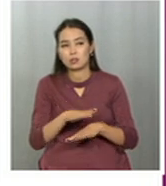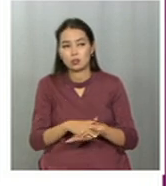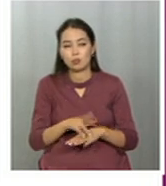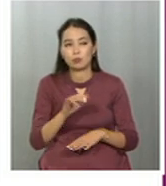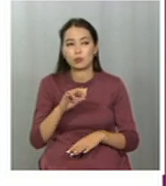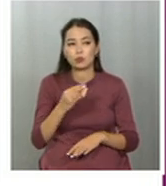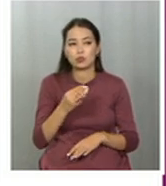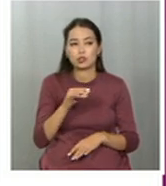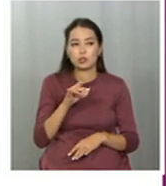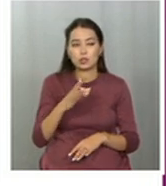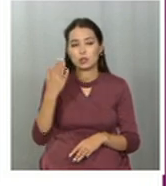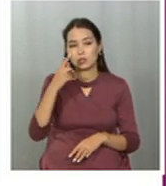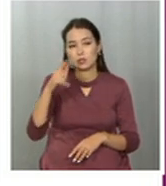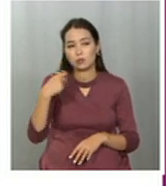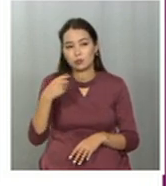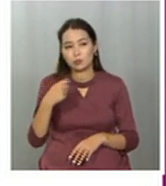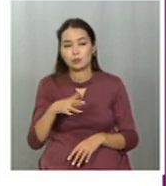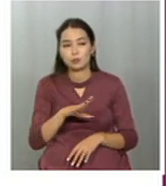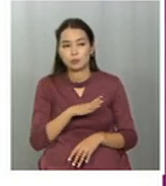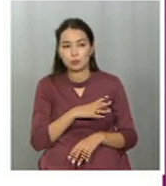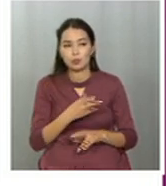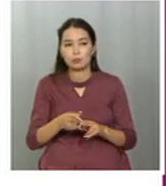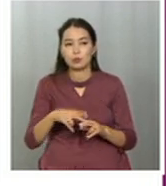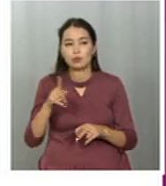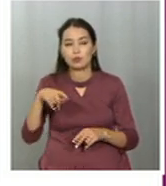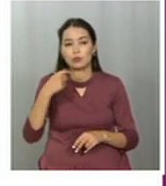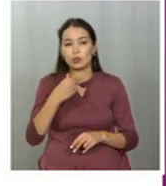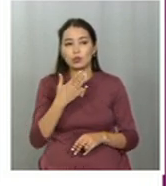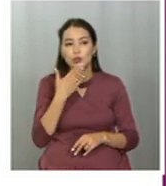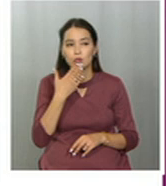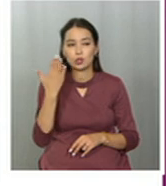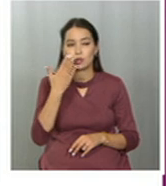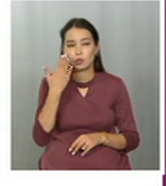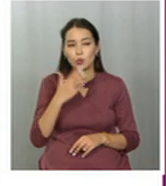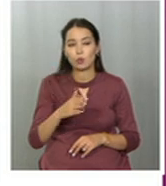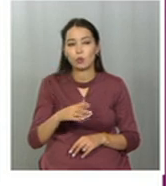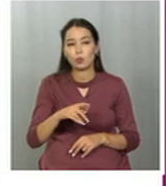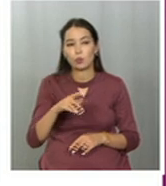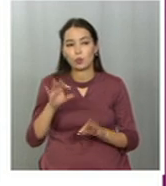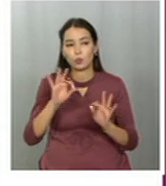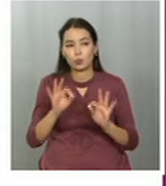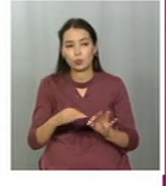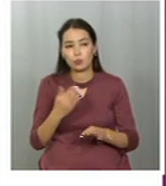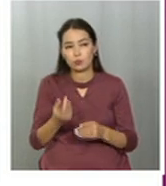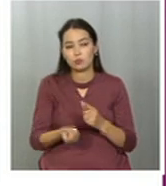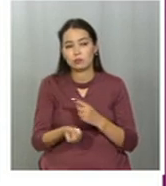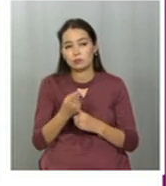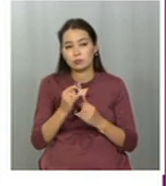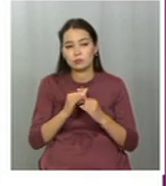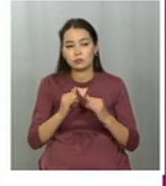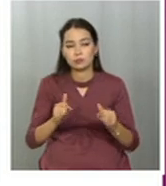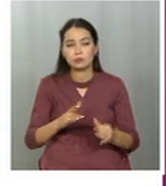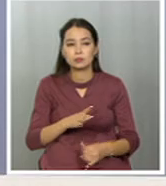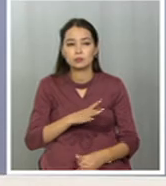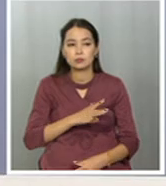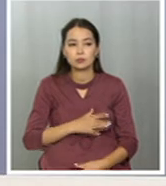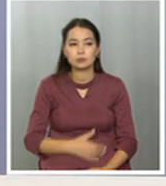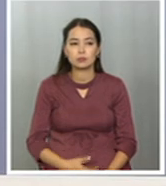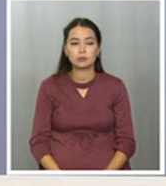бүліншілік фильмдері түсірілді. Бұл фильмдер ұлттық кино өнерінің қалыптасуына ықпал етті.